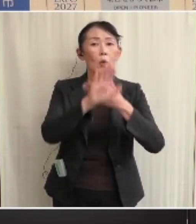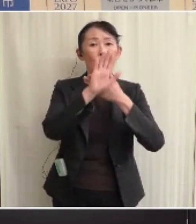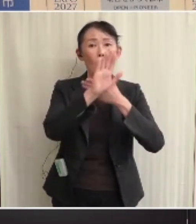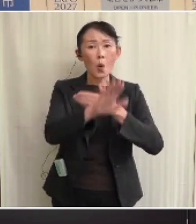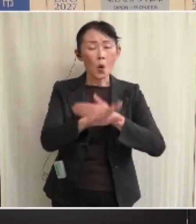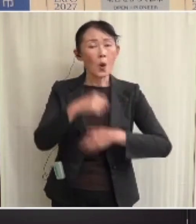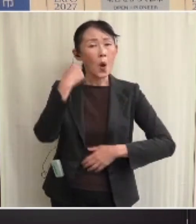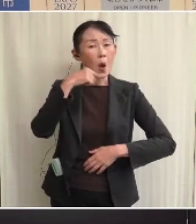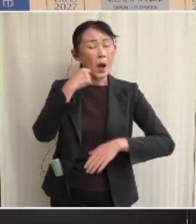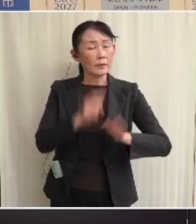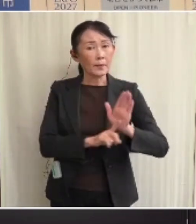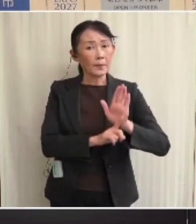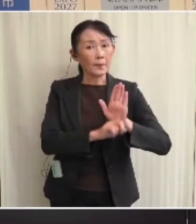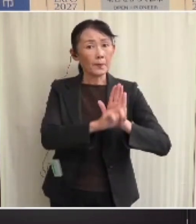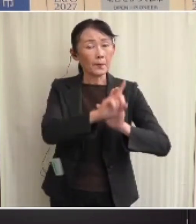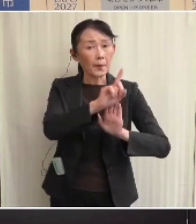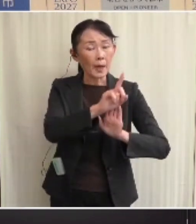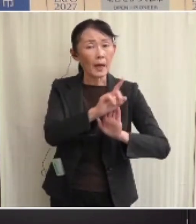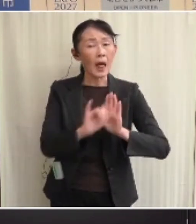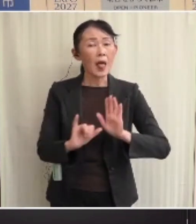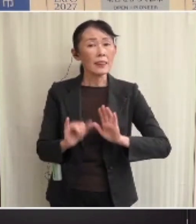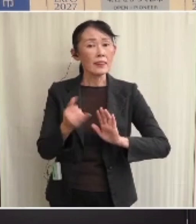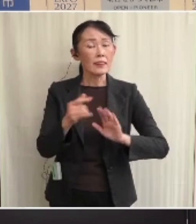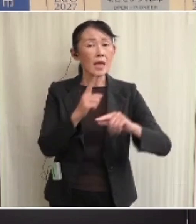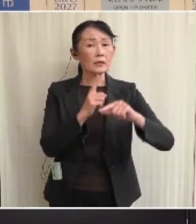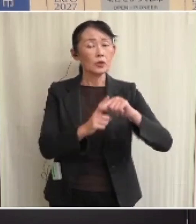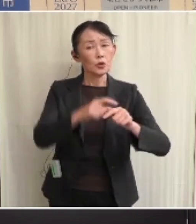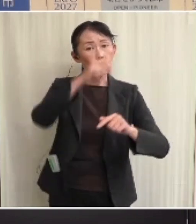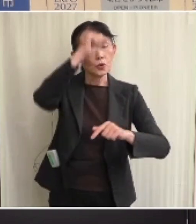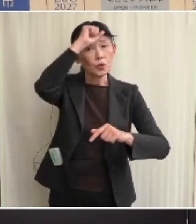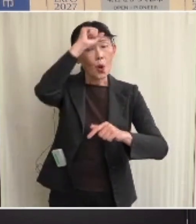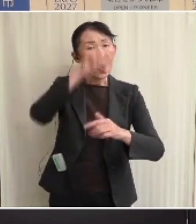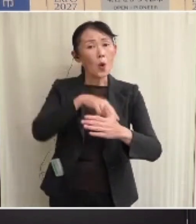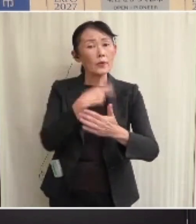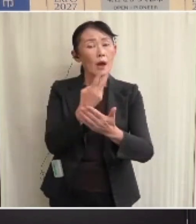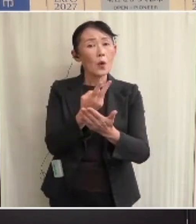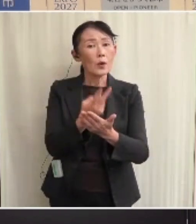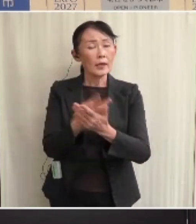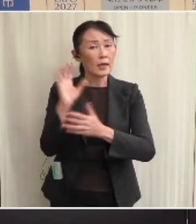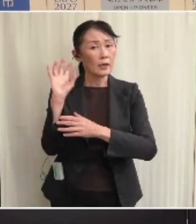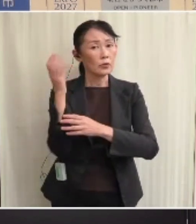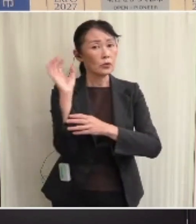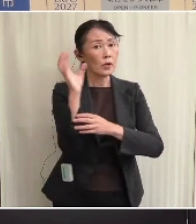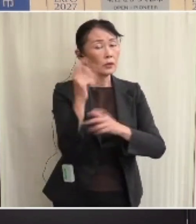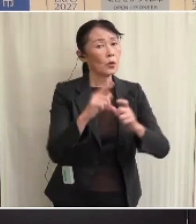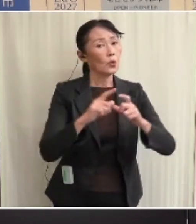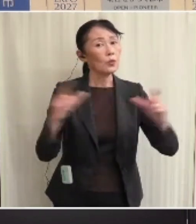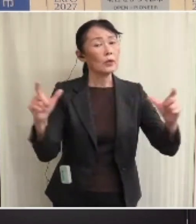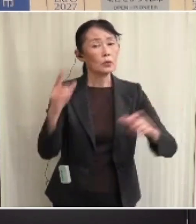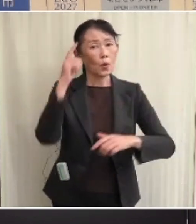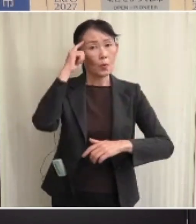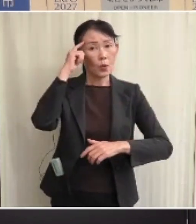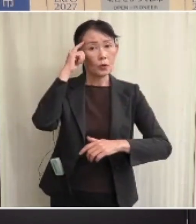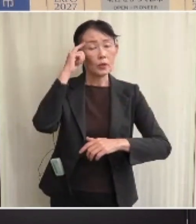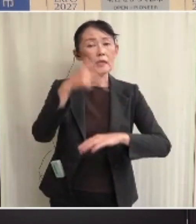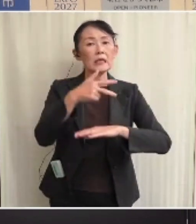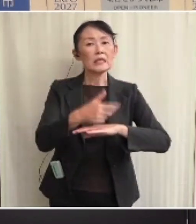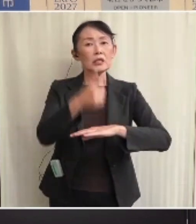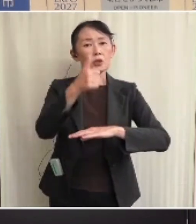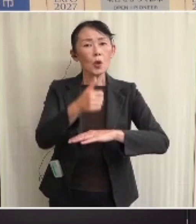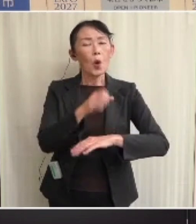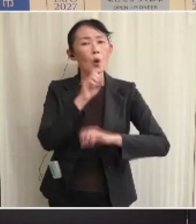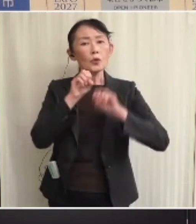も、まあ、どんどん増えると思われるんですけど、こう市長として注意の呼びかけがあればお願いいたします。 は